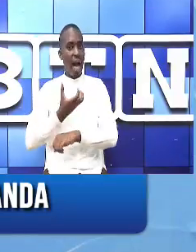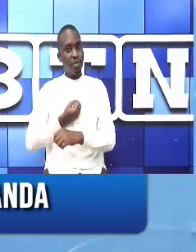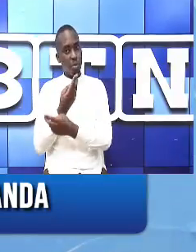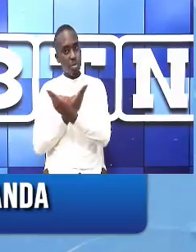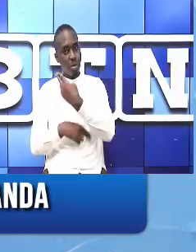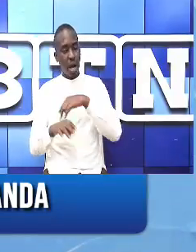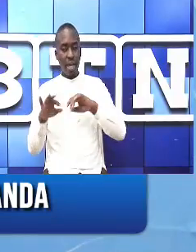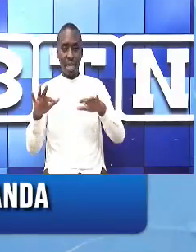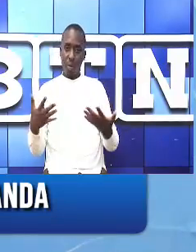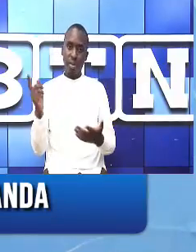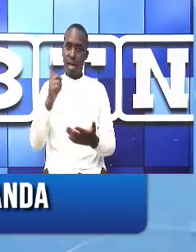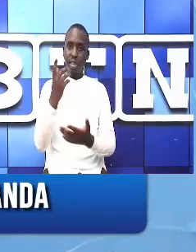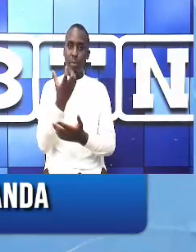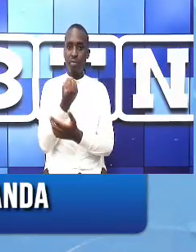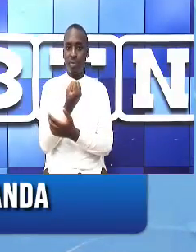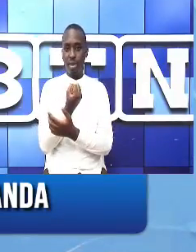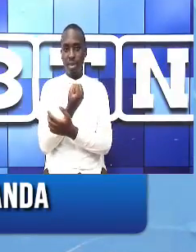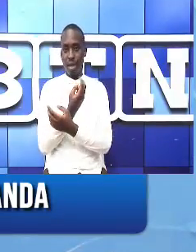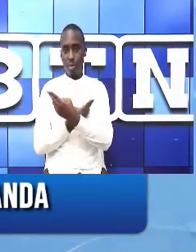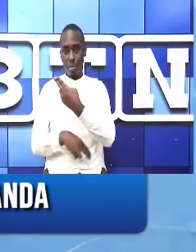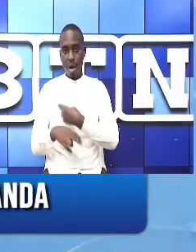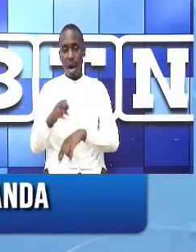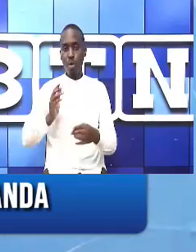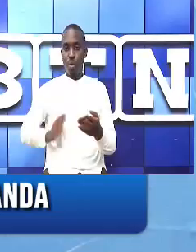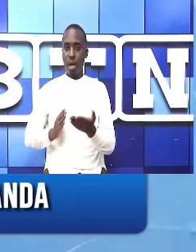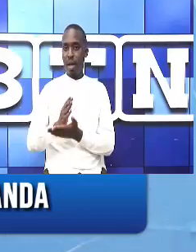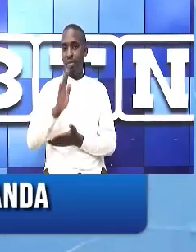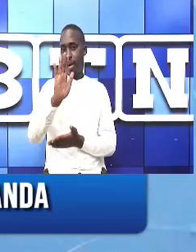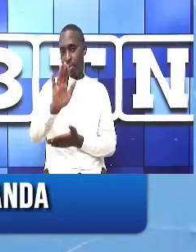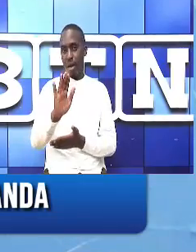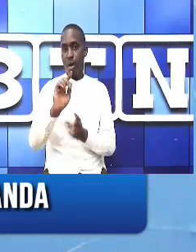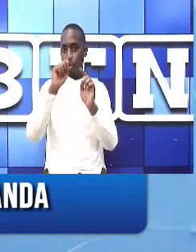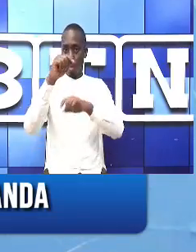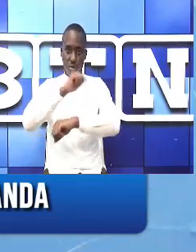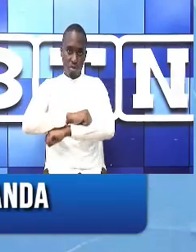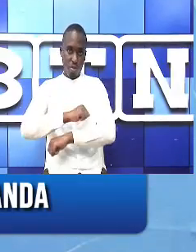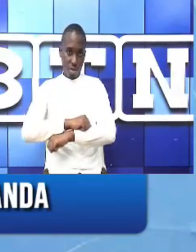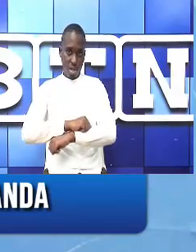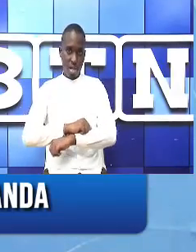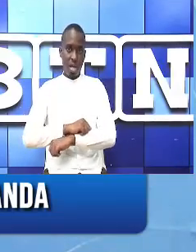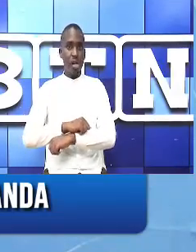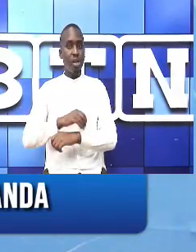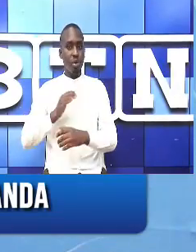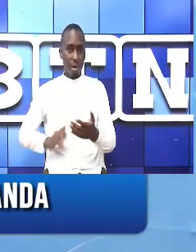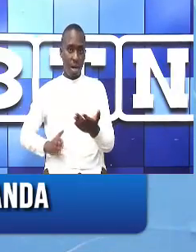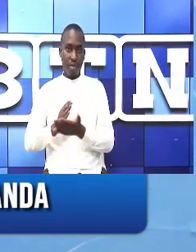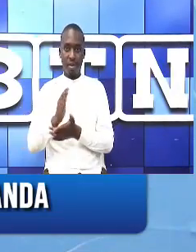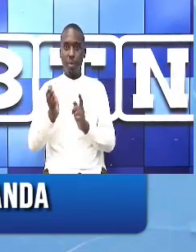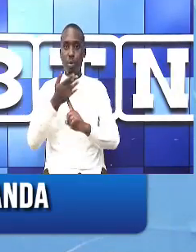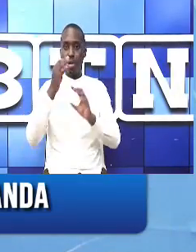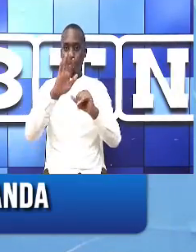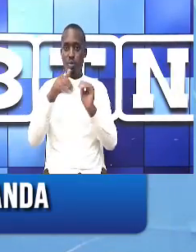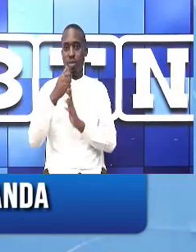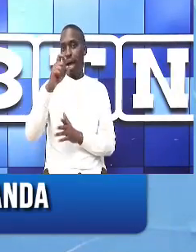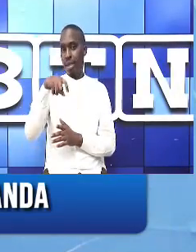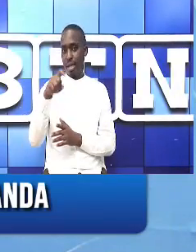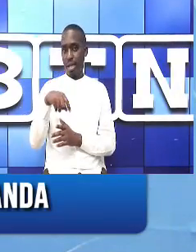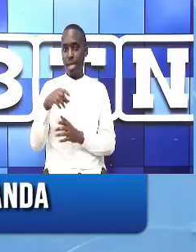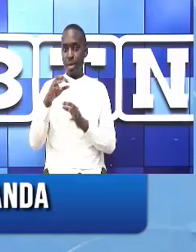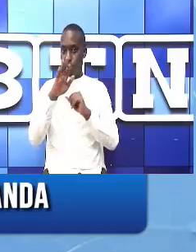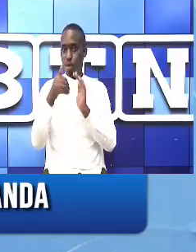ubumuga atabufite ni uburenganzira bwe kujya ku ishuri ni uburenganzira bwo kumubonera ibikeneye byose